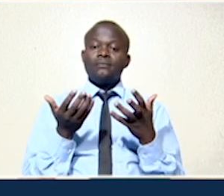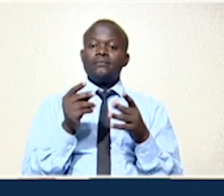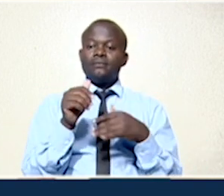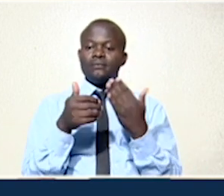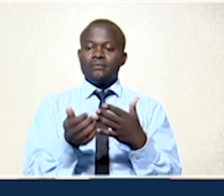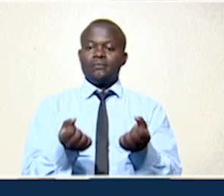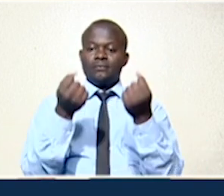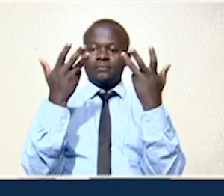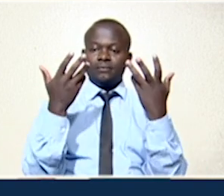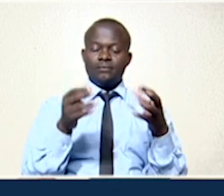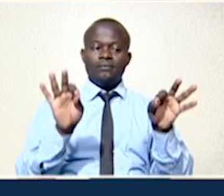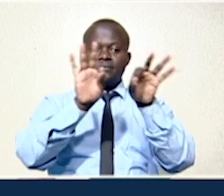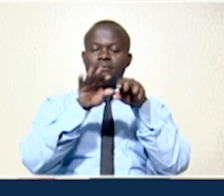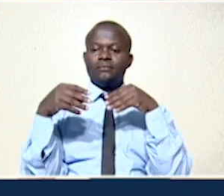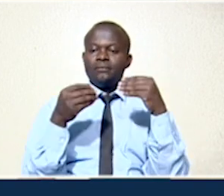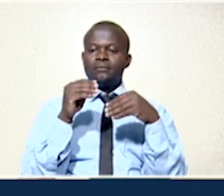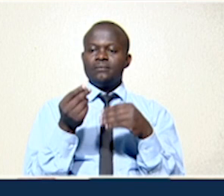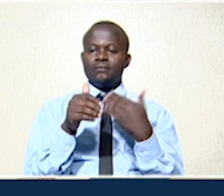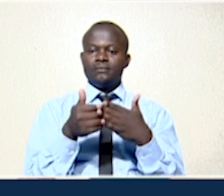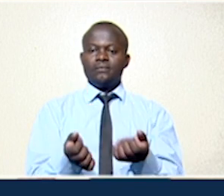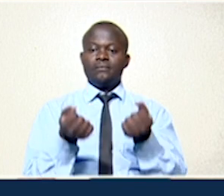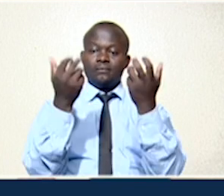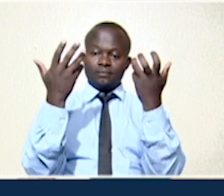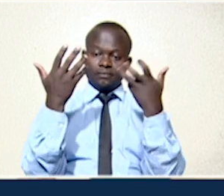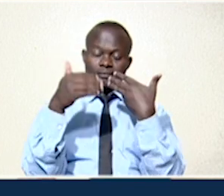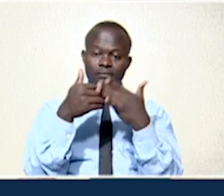nangahe, agaciro k'ibikoresho nangahe, agaciro